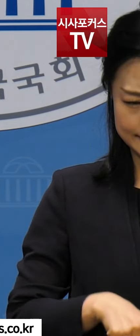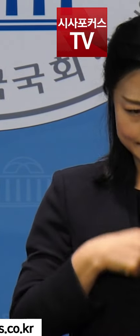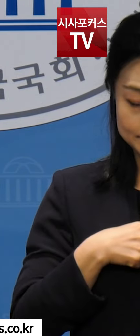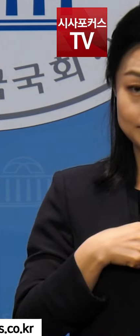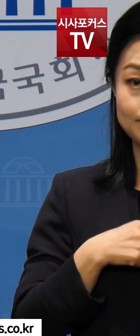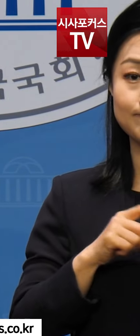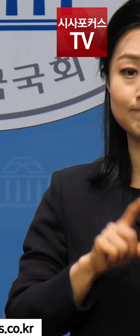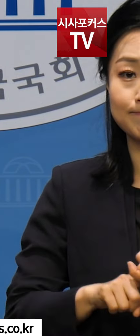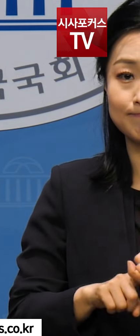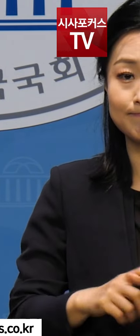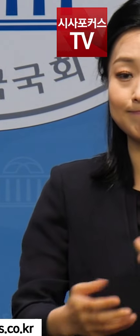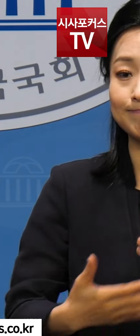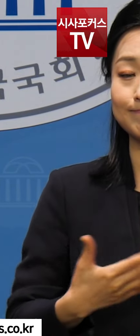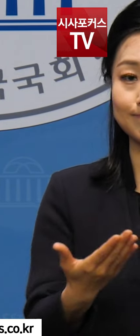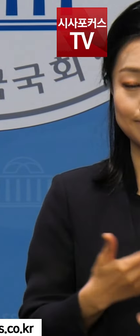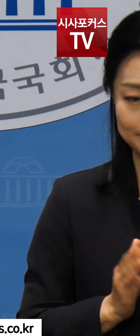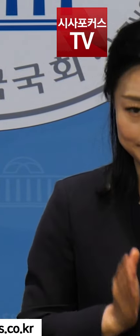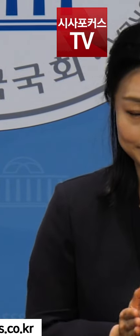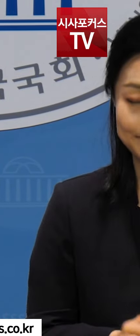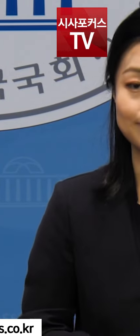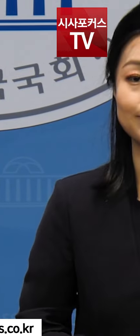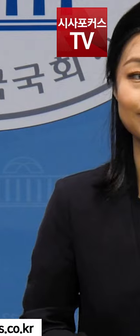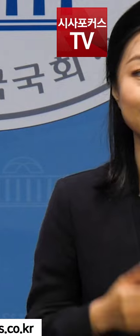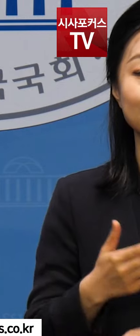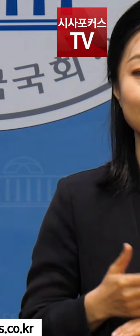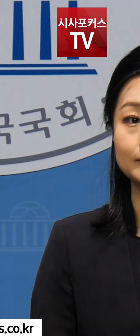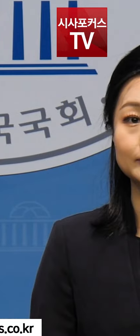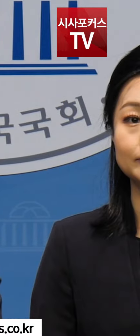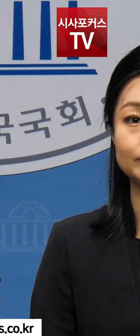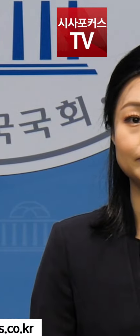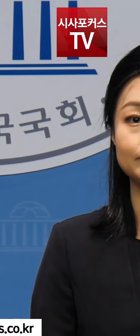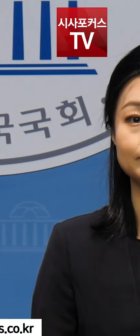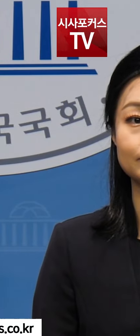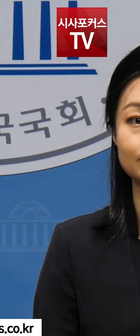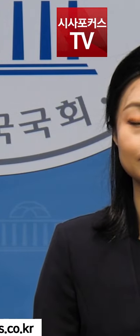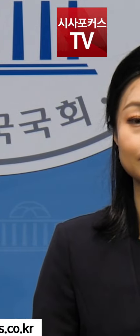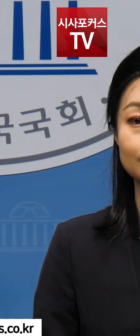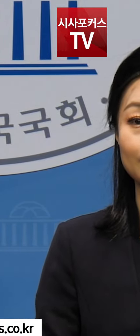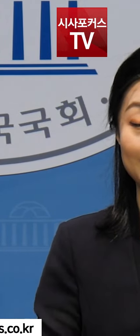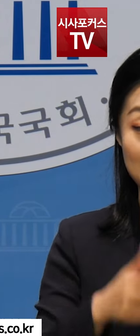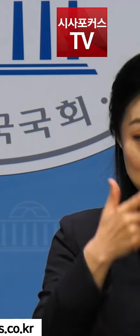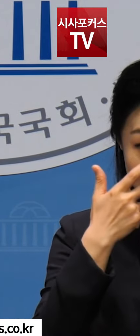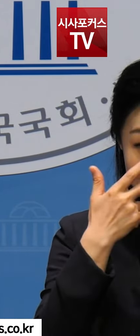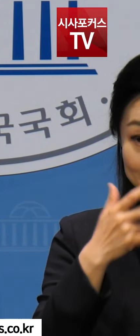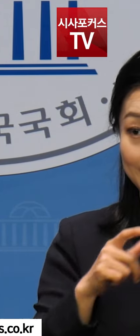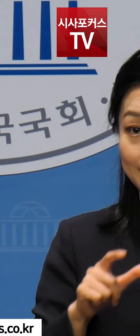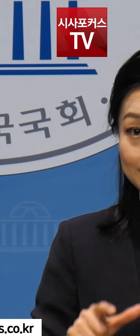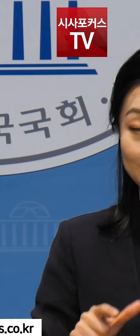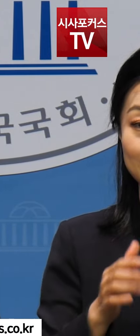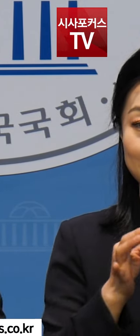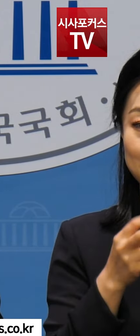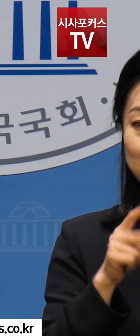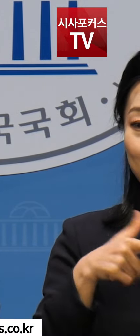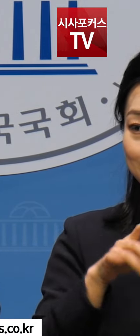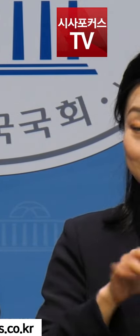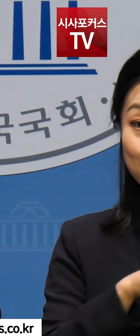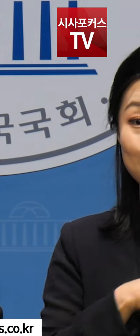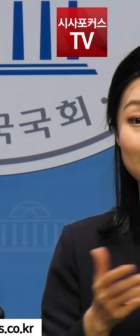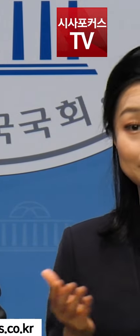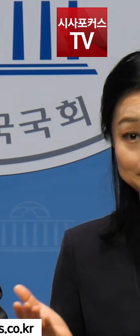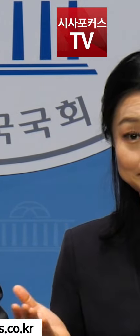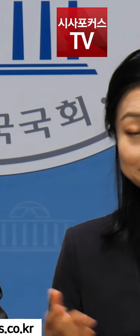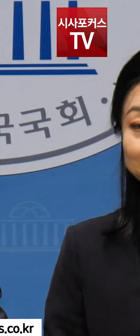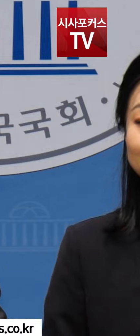진실의 편에서 저희들을 도와주시기 바랍니다. 감사합니다. 예, 평택시병 국회의원 김현정입니다.